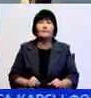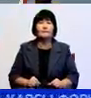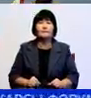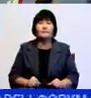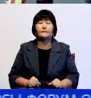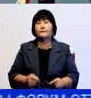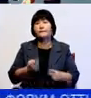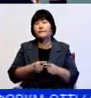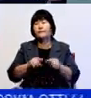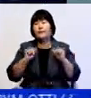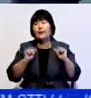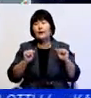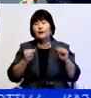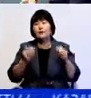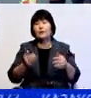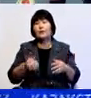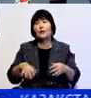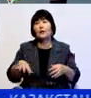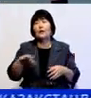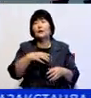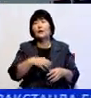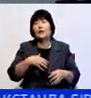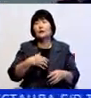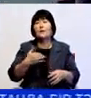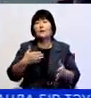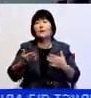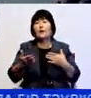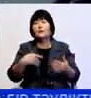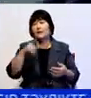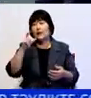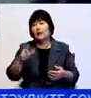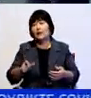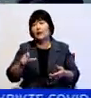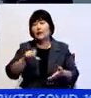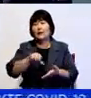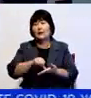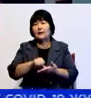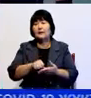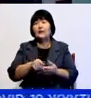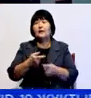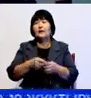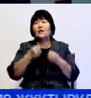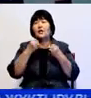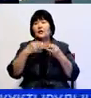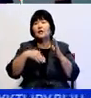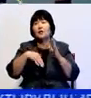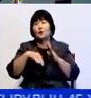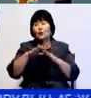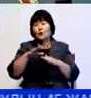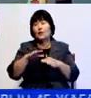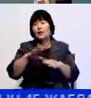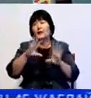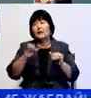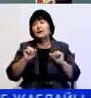Бұл спорттың маңыздылығы бір-бірімізді қарым-қатынасымызды арамызды жақсартуға, негізі